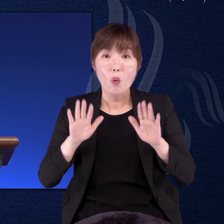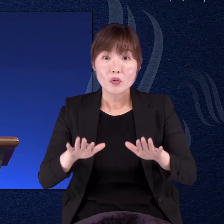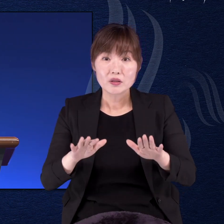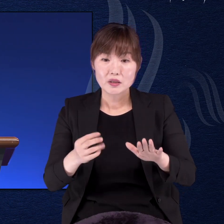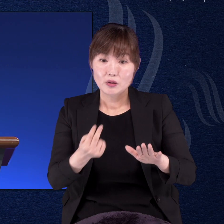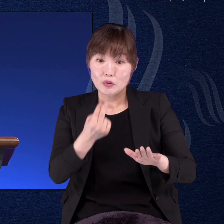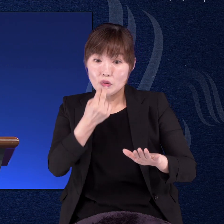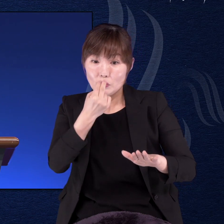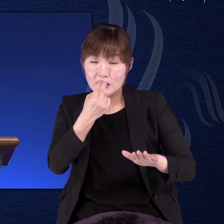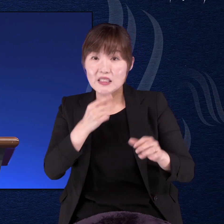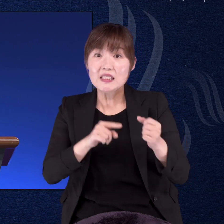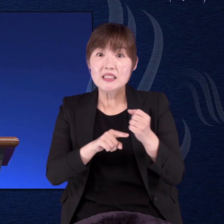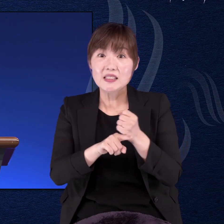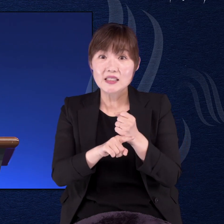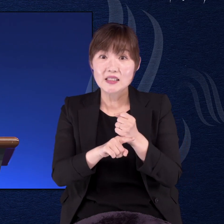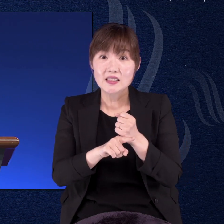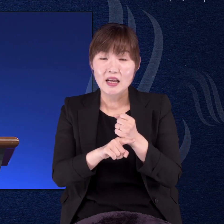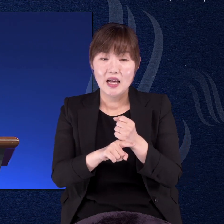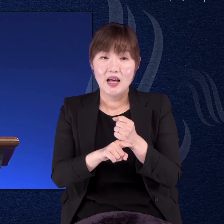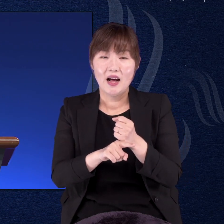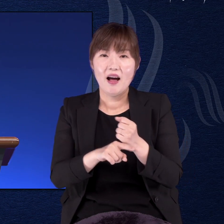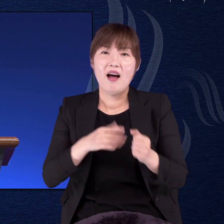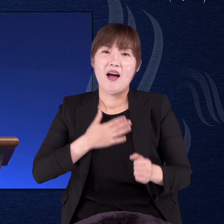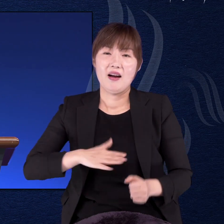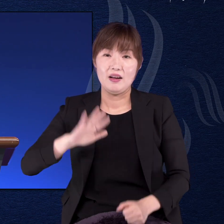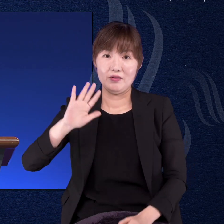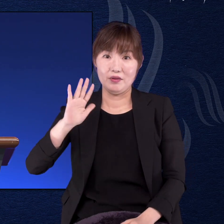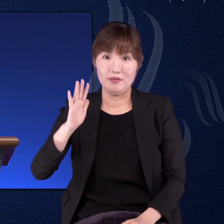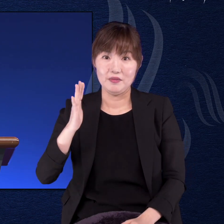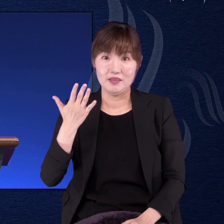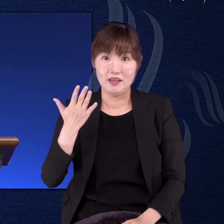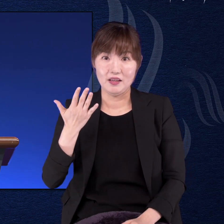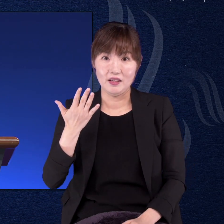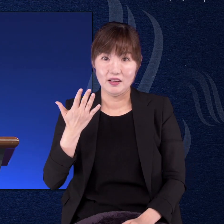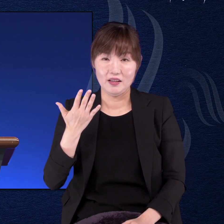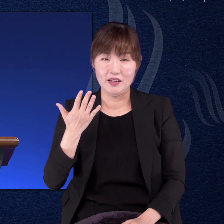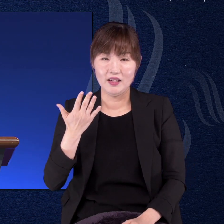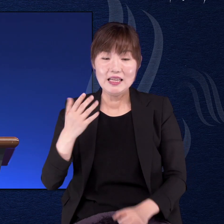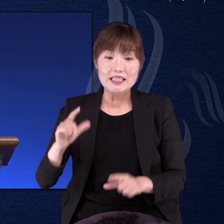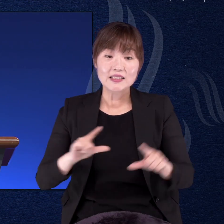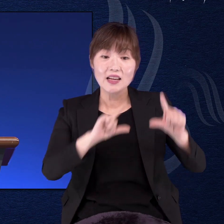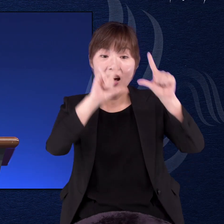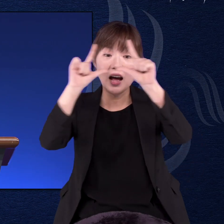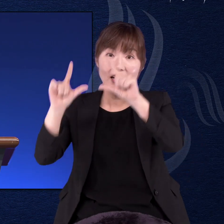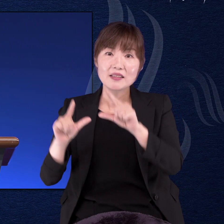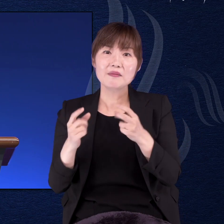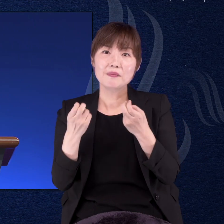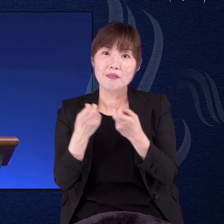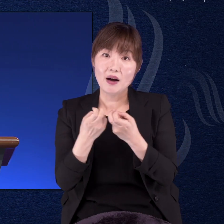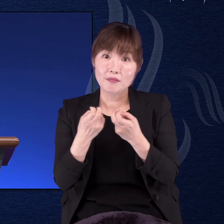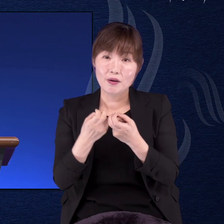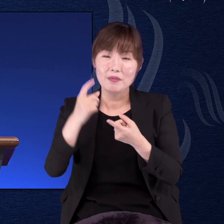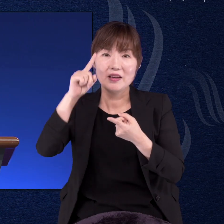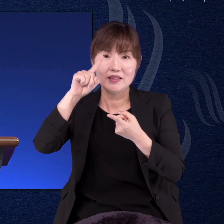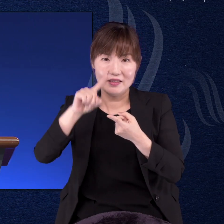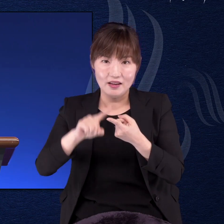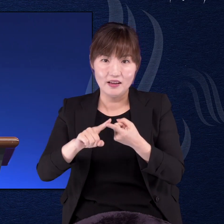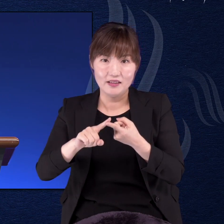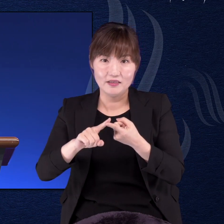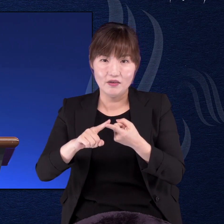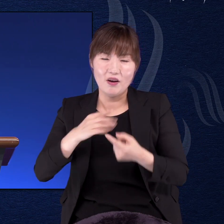왜 지금 이 순간을 살고 있는지, 어떻게 살아야 하는지를 알려주셔야 된다고